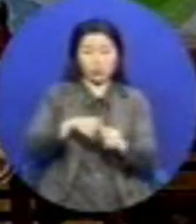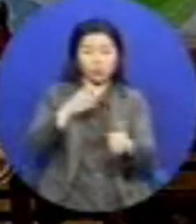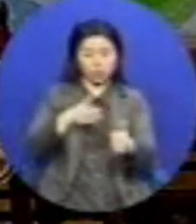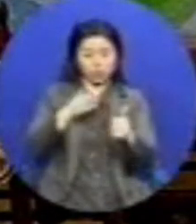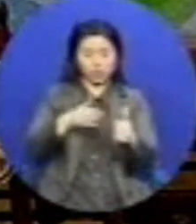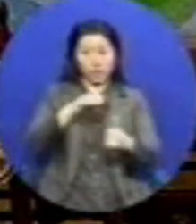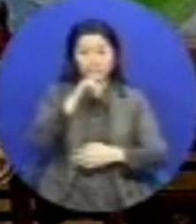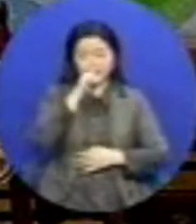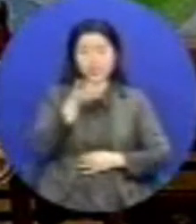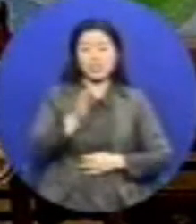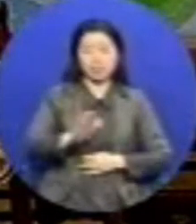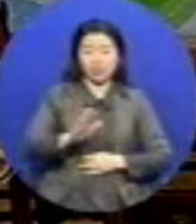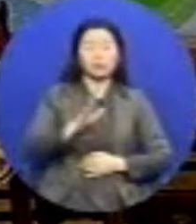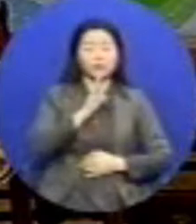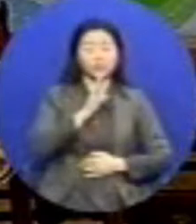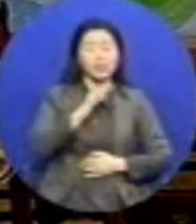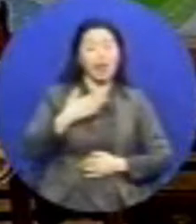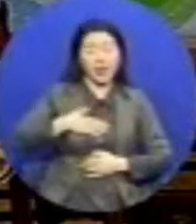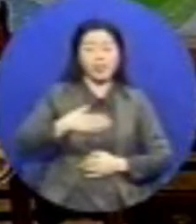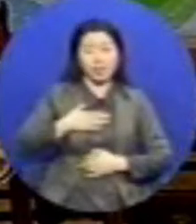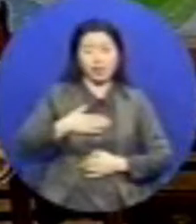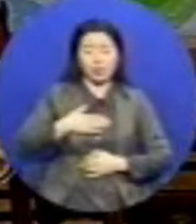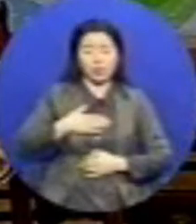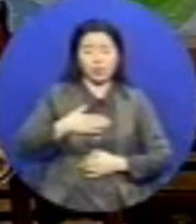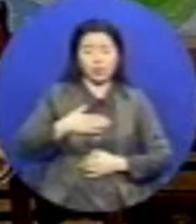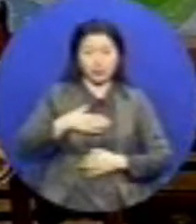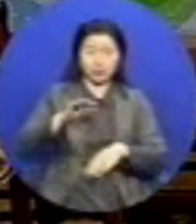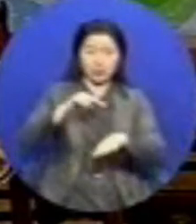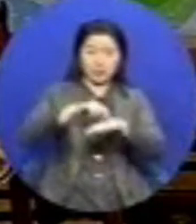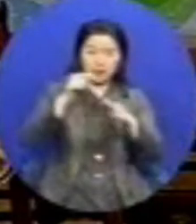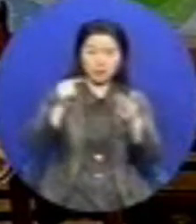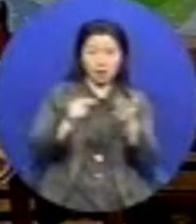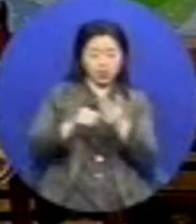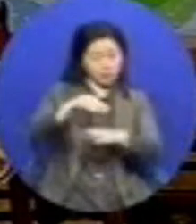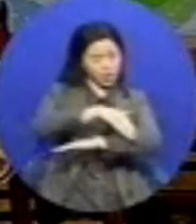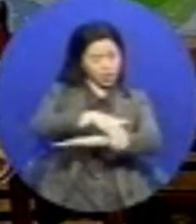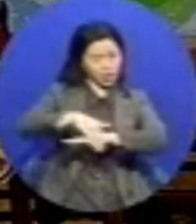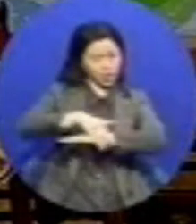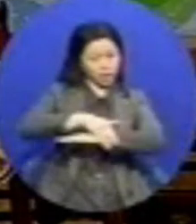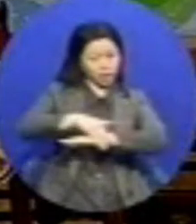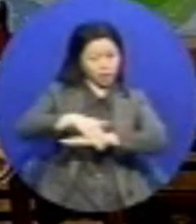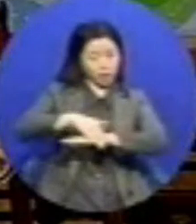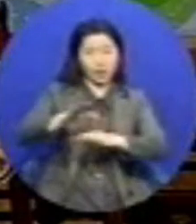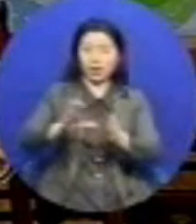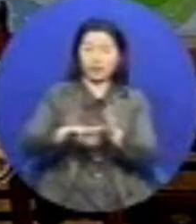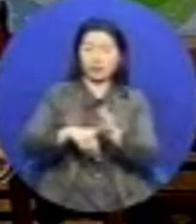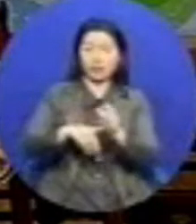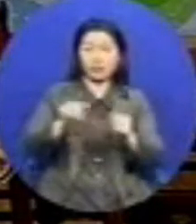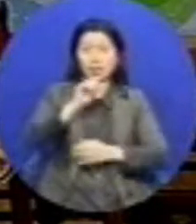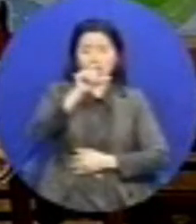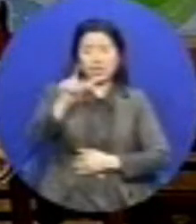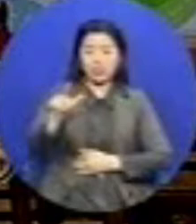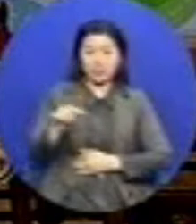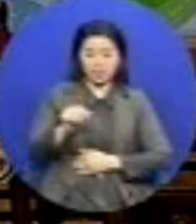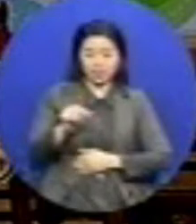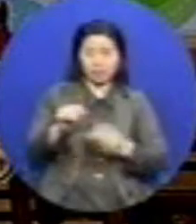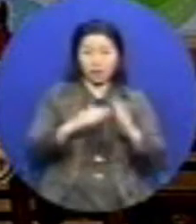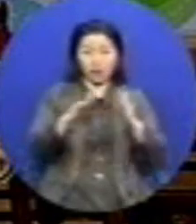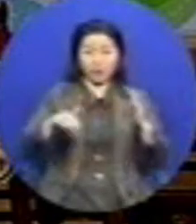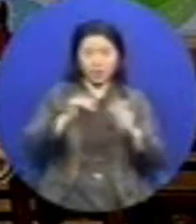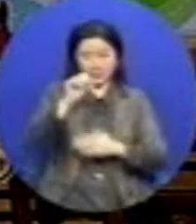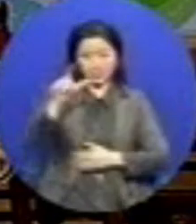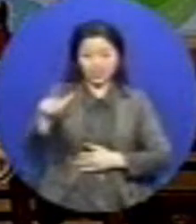그러자고 했어요 4 그러면서 제 마음에 계획 아기는 가정에 대한 설교 니까 아 좀